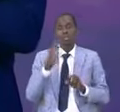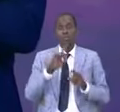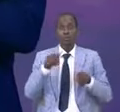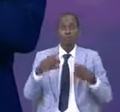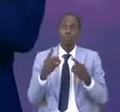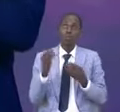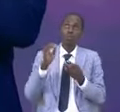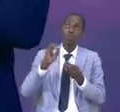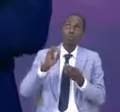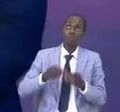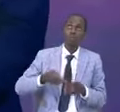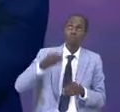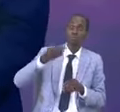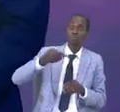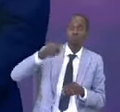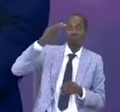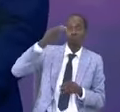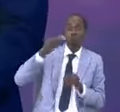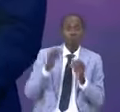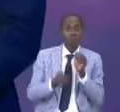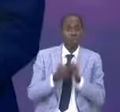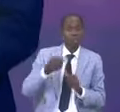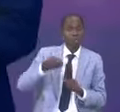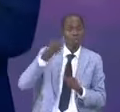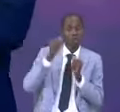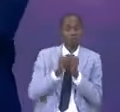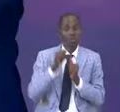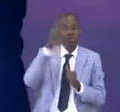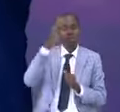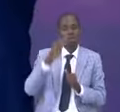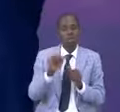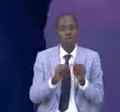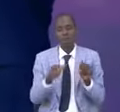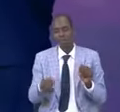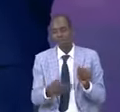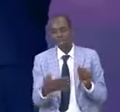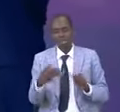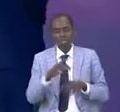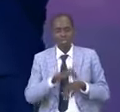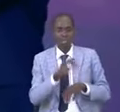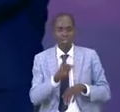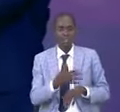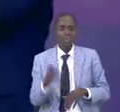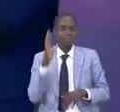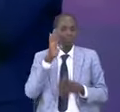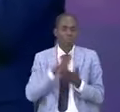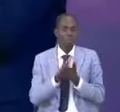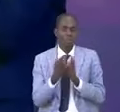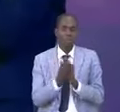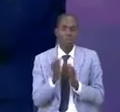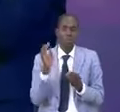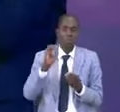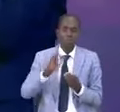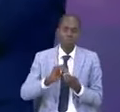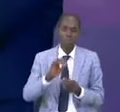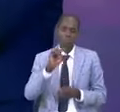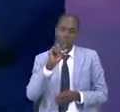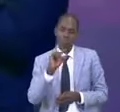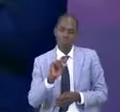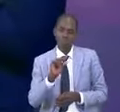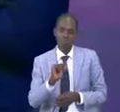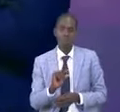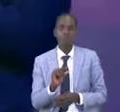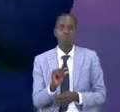choses terrain deviennent plus petites à vos yeux et quand vous allez plus haut avec Dieu les choses mondaines de cette